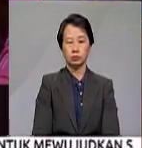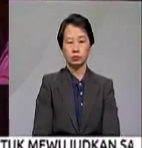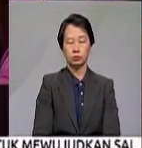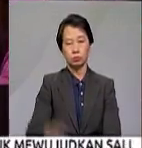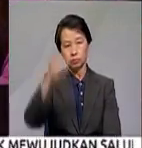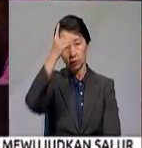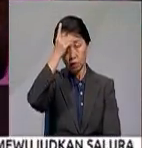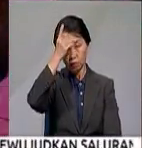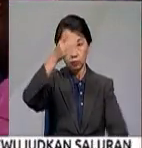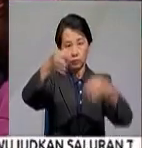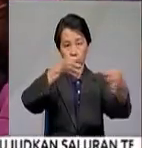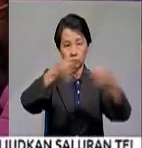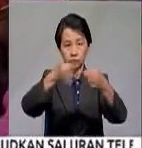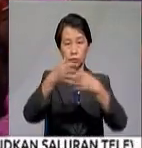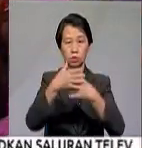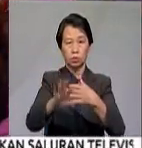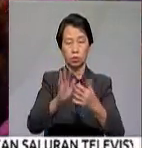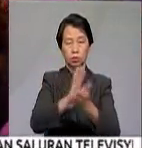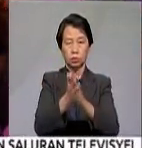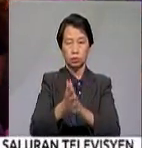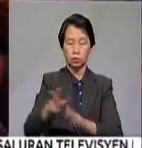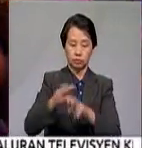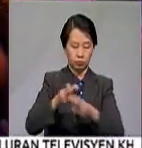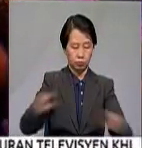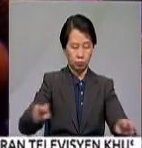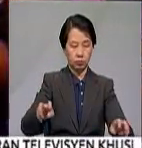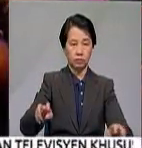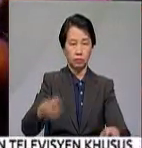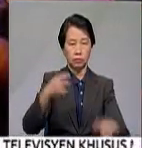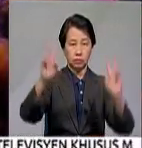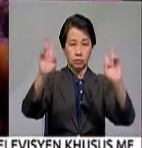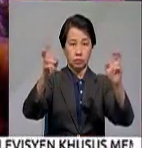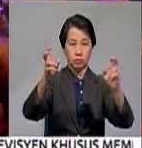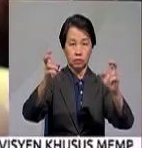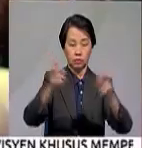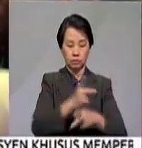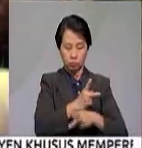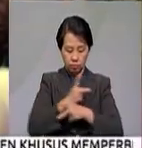Datuk Saifuddin menjelaskannya selepas menjadi panelis sesi pleno bertajuk